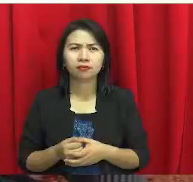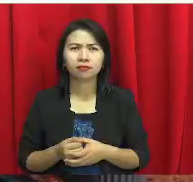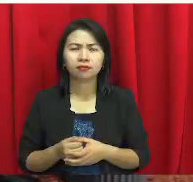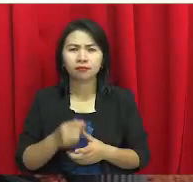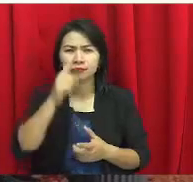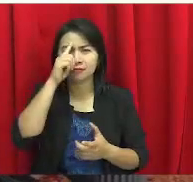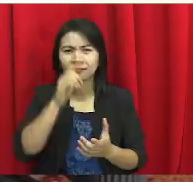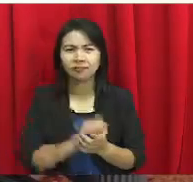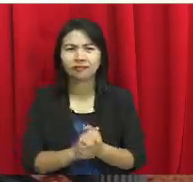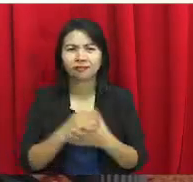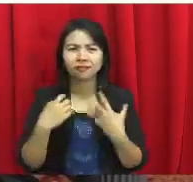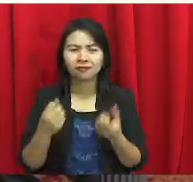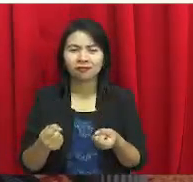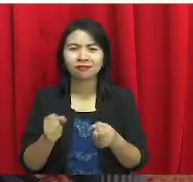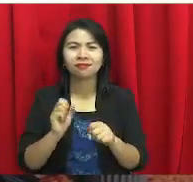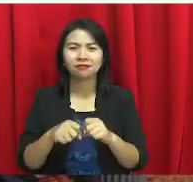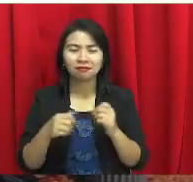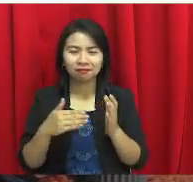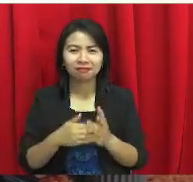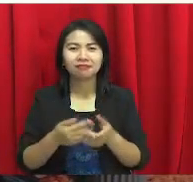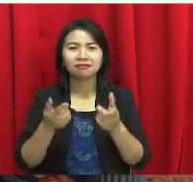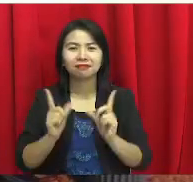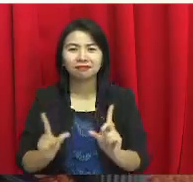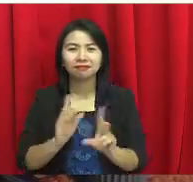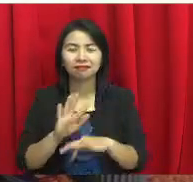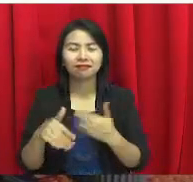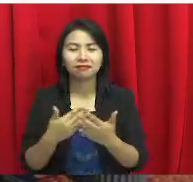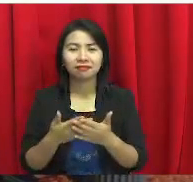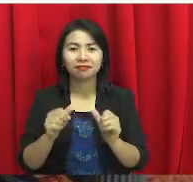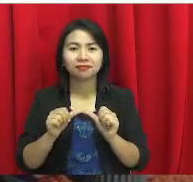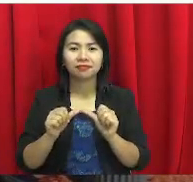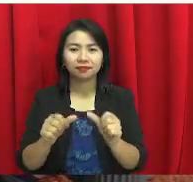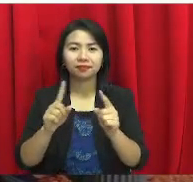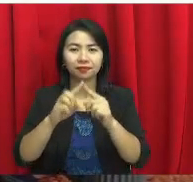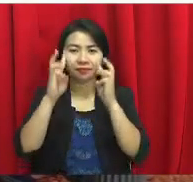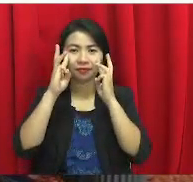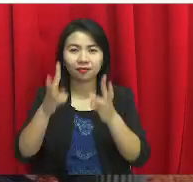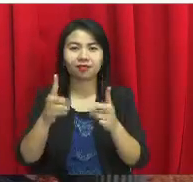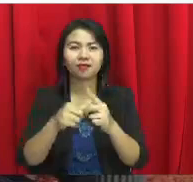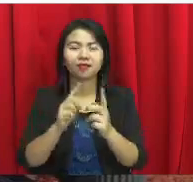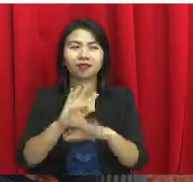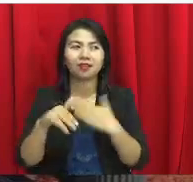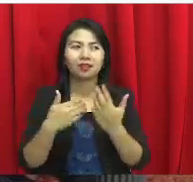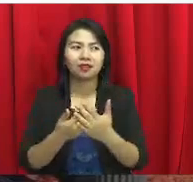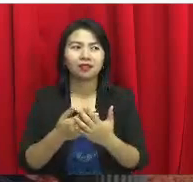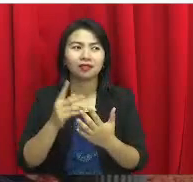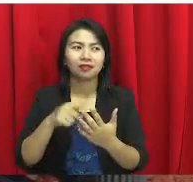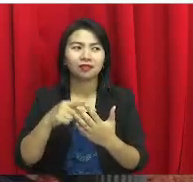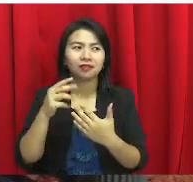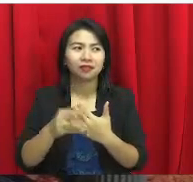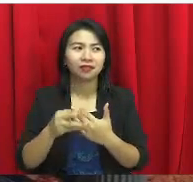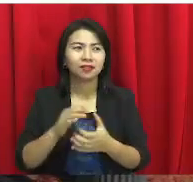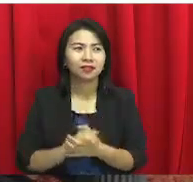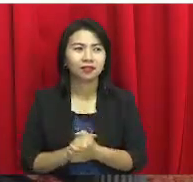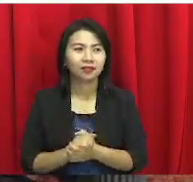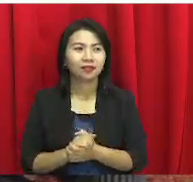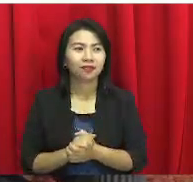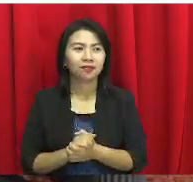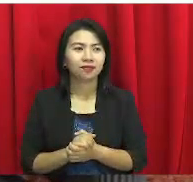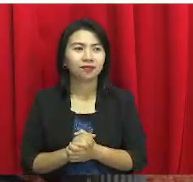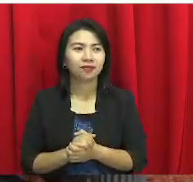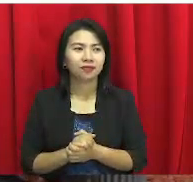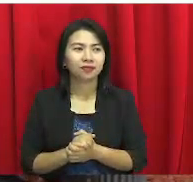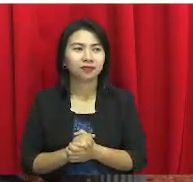Pwede. Kaya, patuloy po tayo magsubaybay, mga kapatid, sa lahat ng ating mga programa po ngayon. Kaya, teka na, mali appear natin that